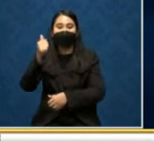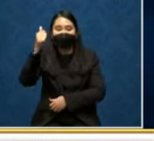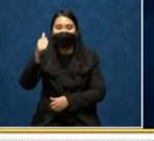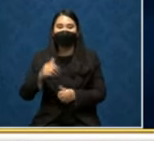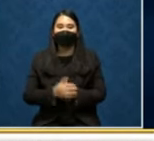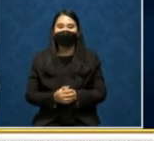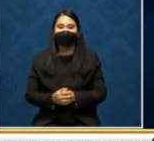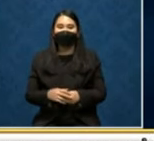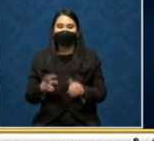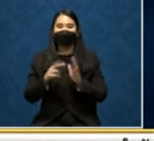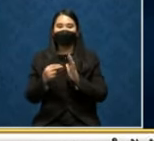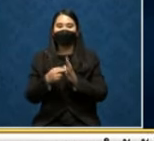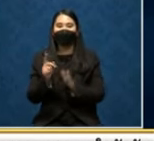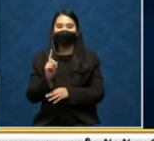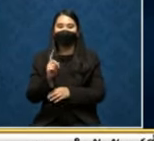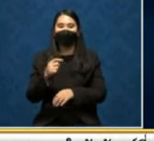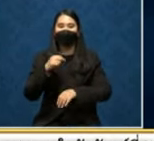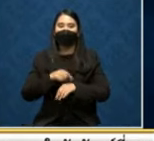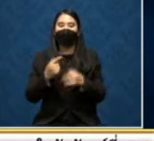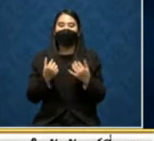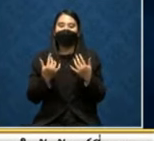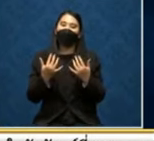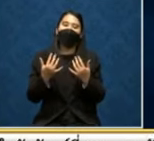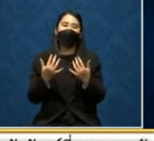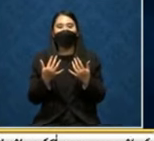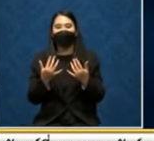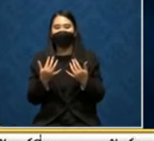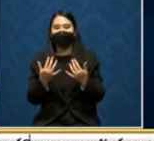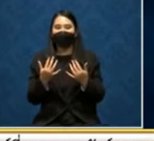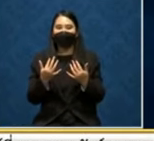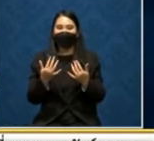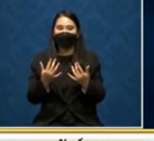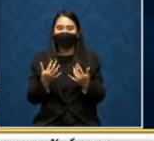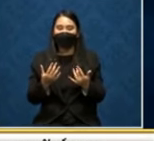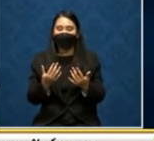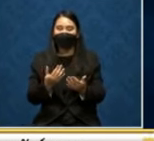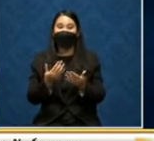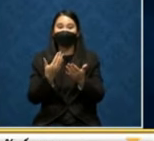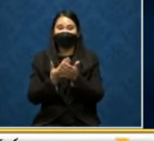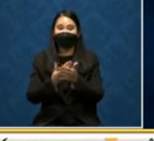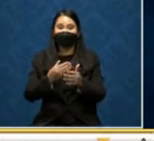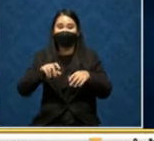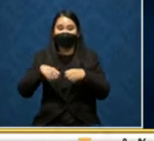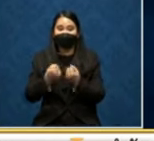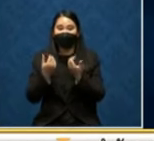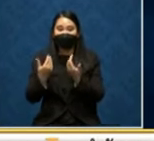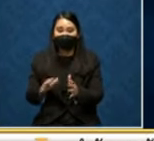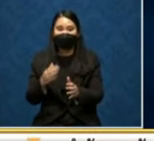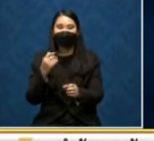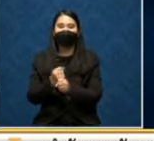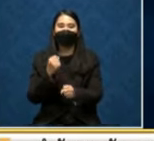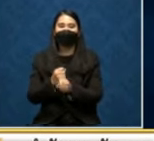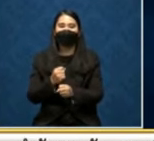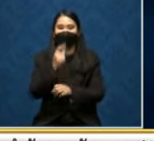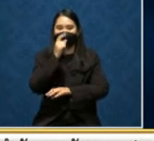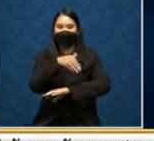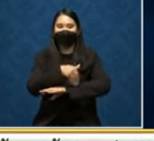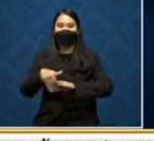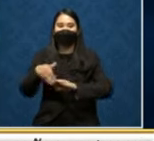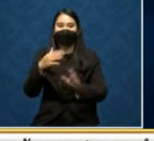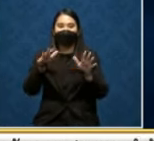ไงครับเวลาระยะเวลาก็รอแล้วรออีกรอแล้วรออีกจ่ายเปอร์เซ็นต์ไปแล้วงานก็ได้มาไม่เต็มเม็ดเต็มหน่วย